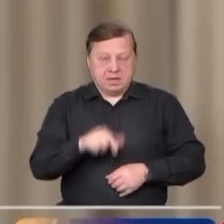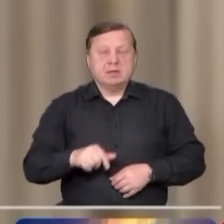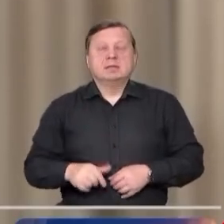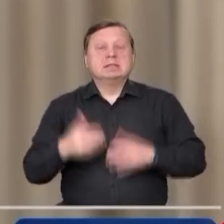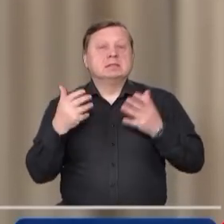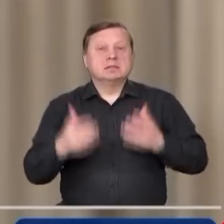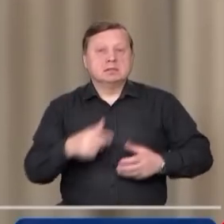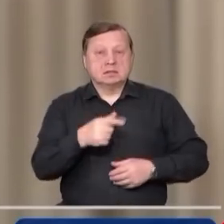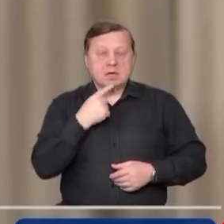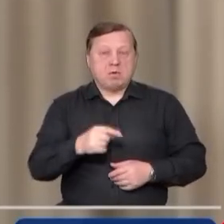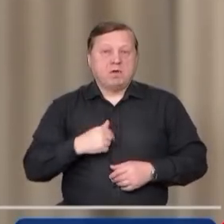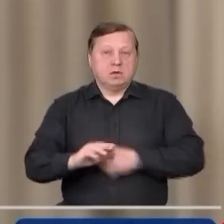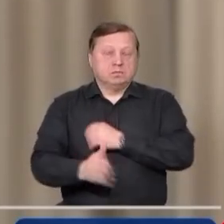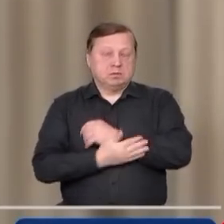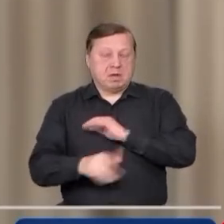zapewnienia